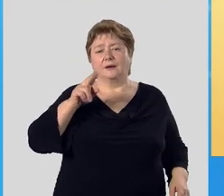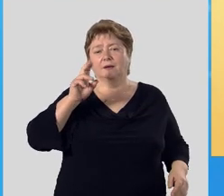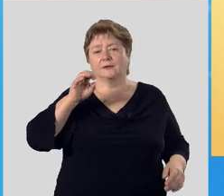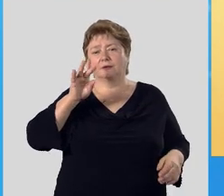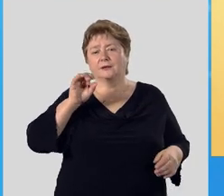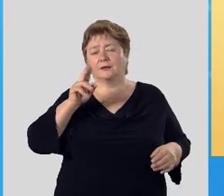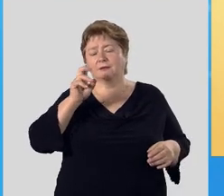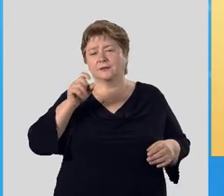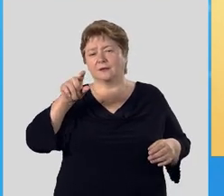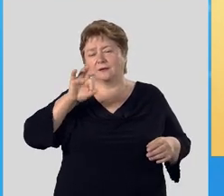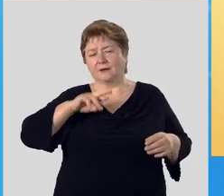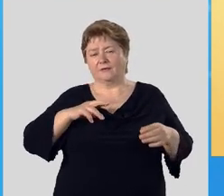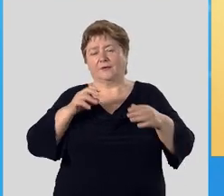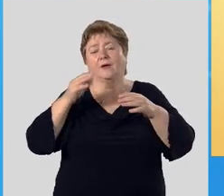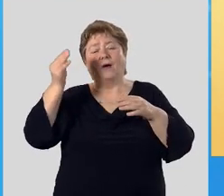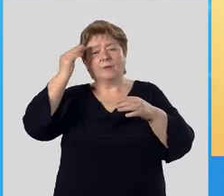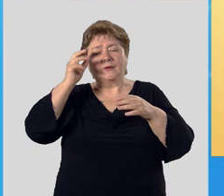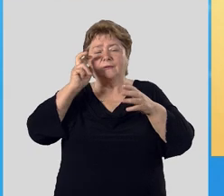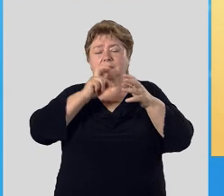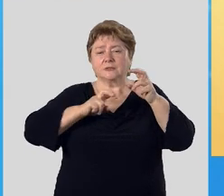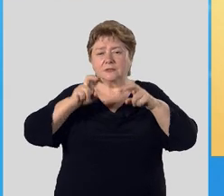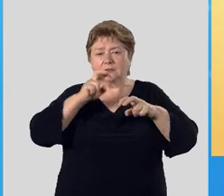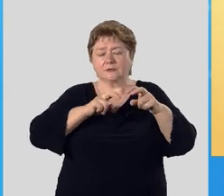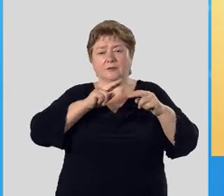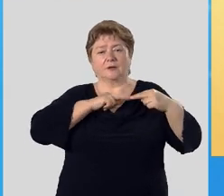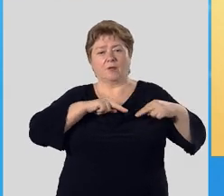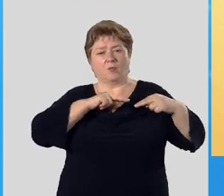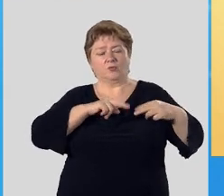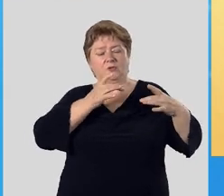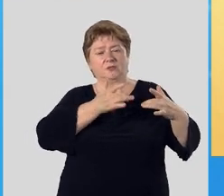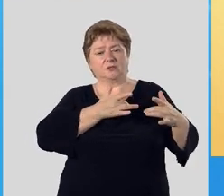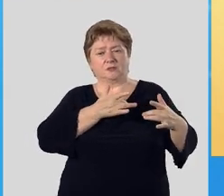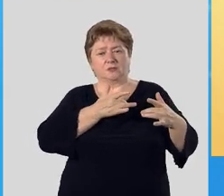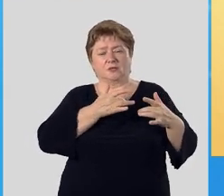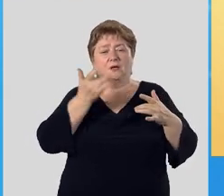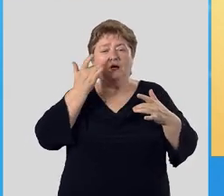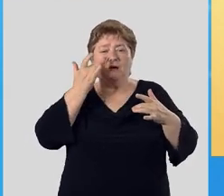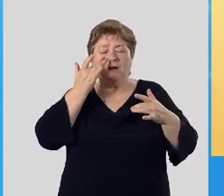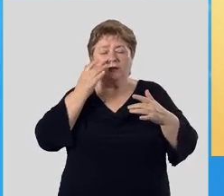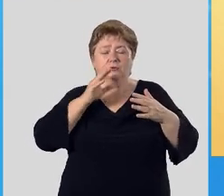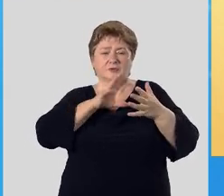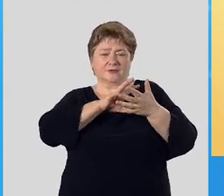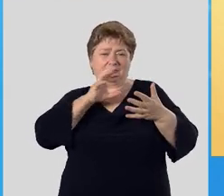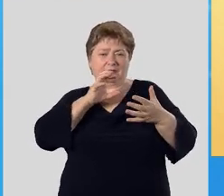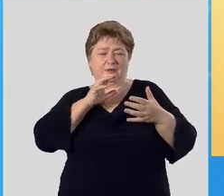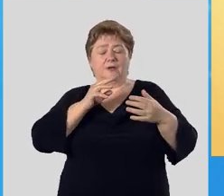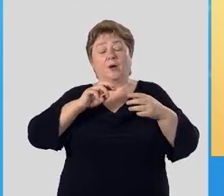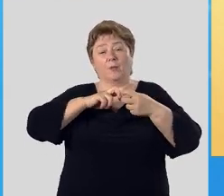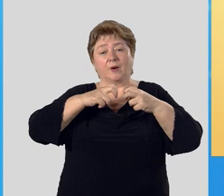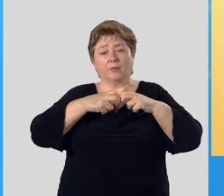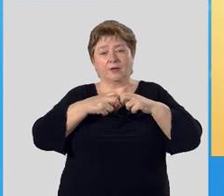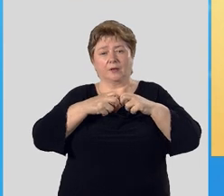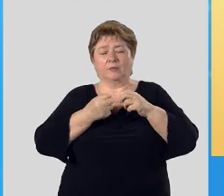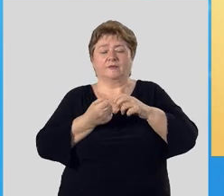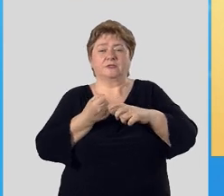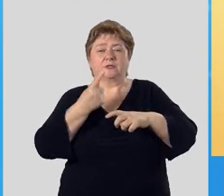электрокардиография метод исследования работы сердца который отображает проблемы